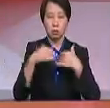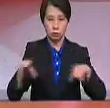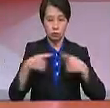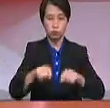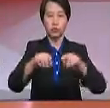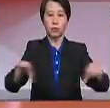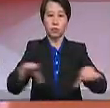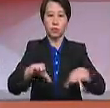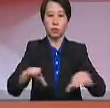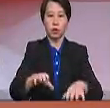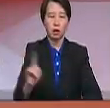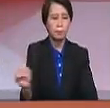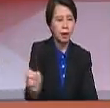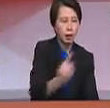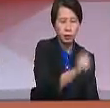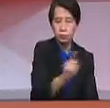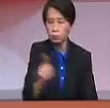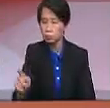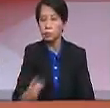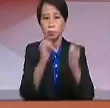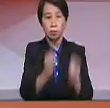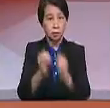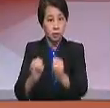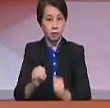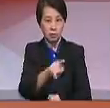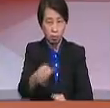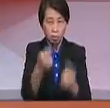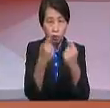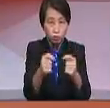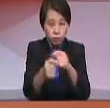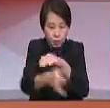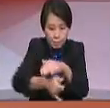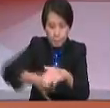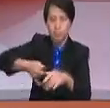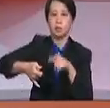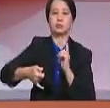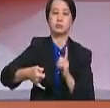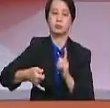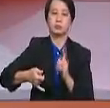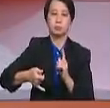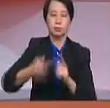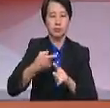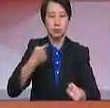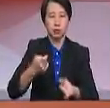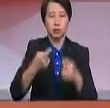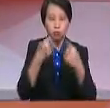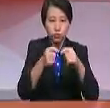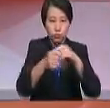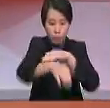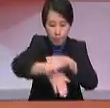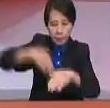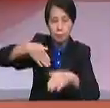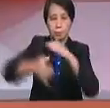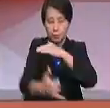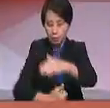diambil terhadap mana-mana individu yang cuba menceroboh dan juga memasuki